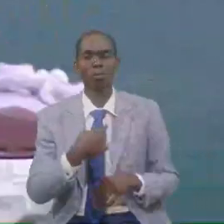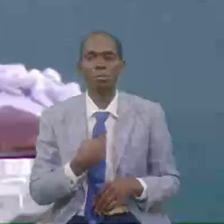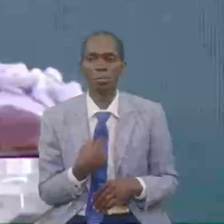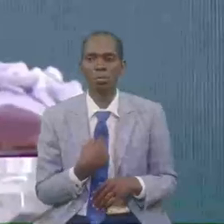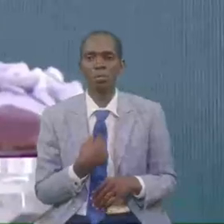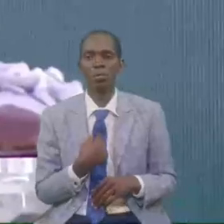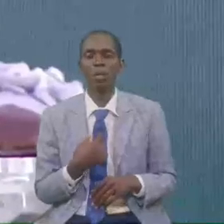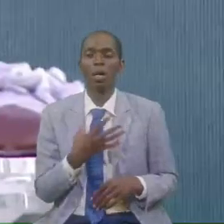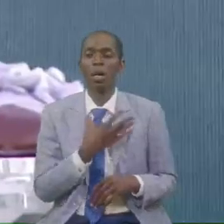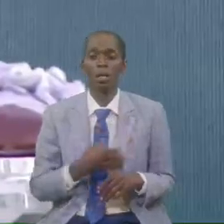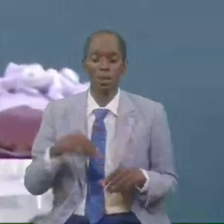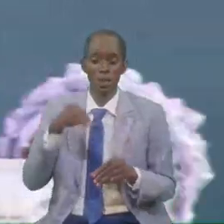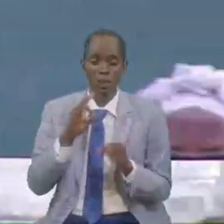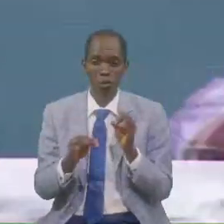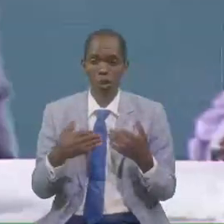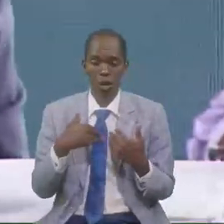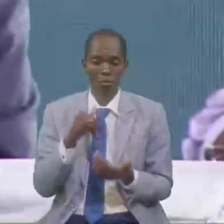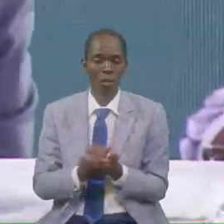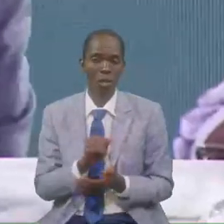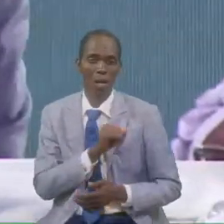derrière de moi.